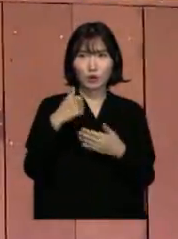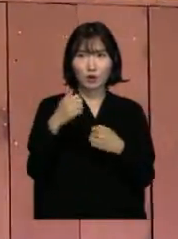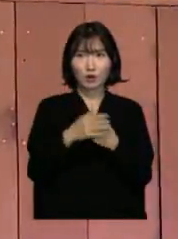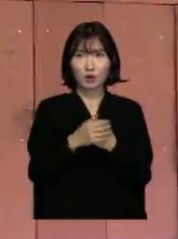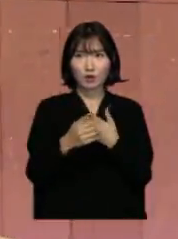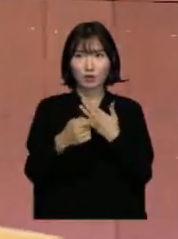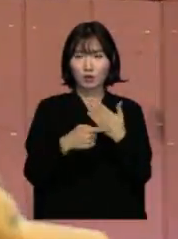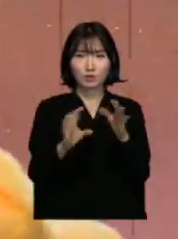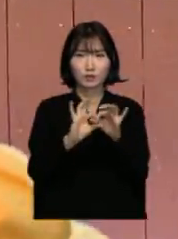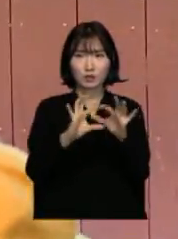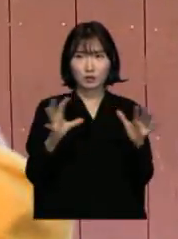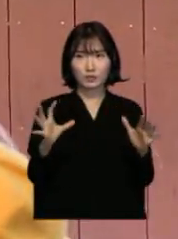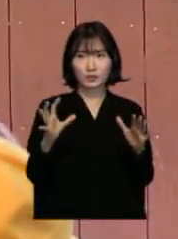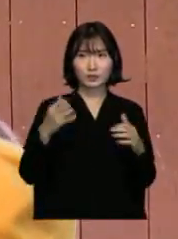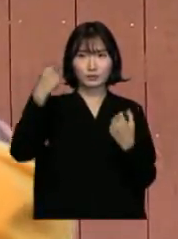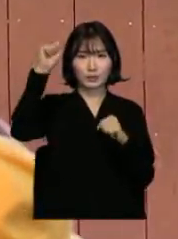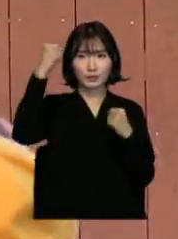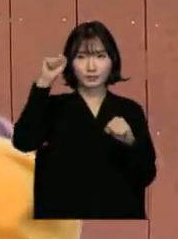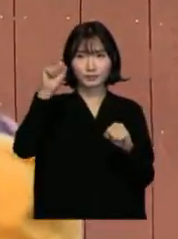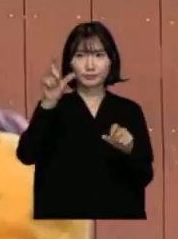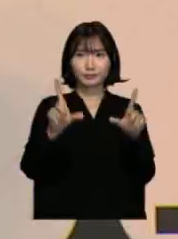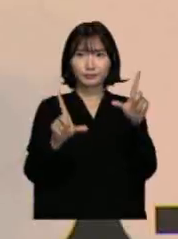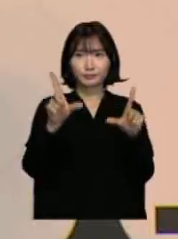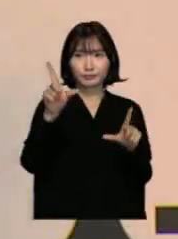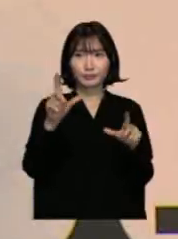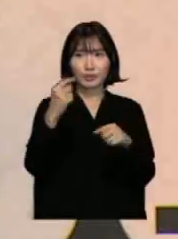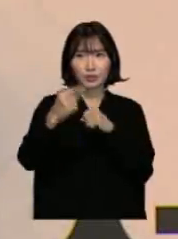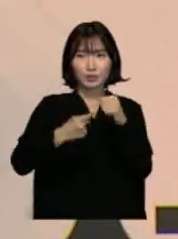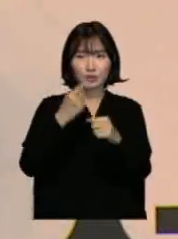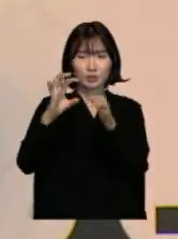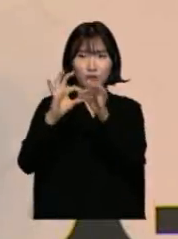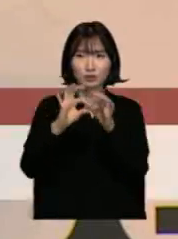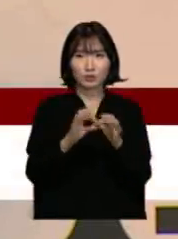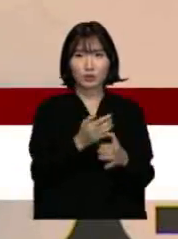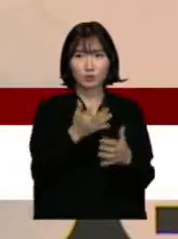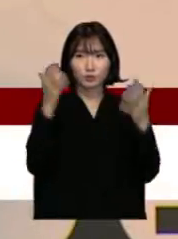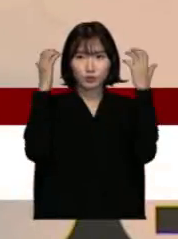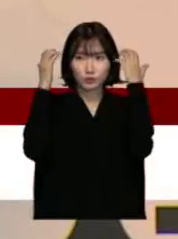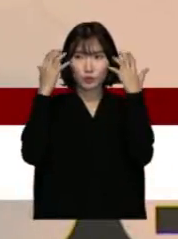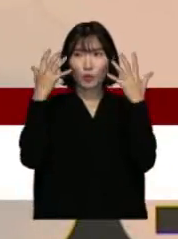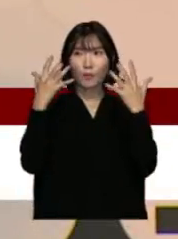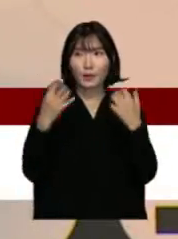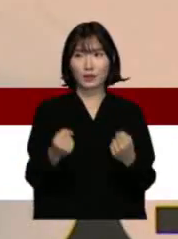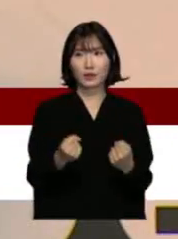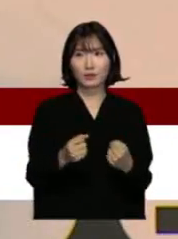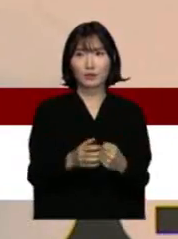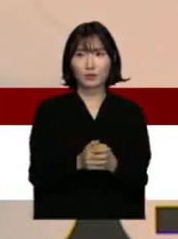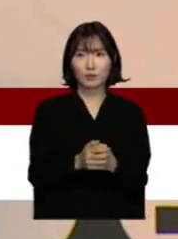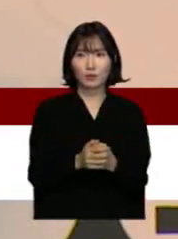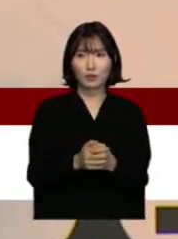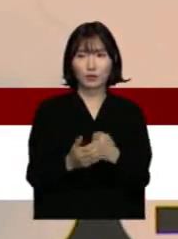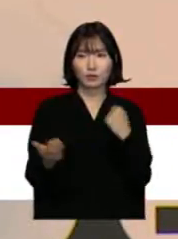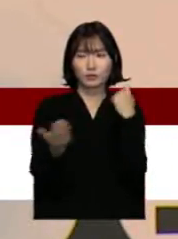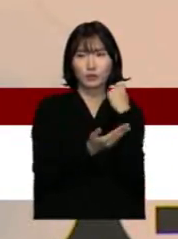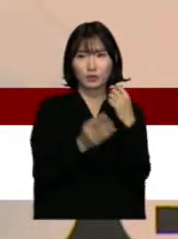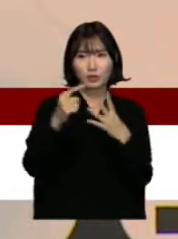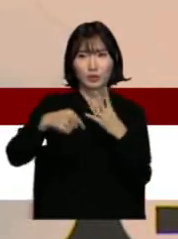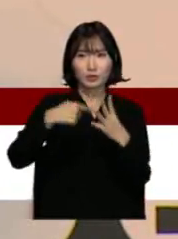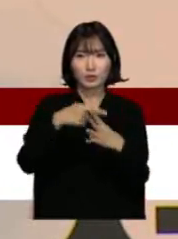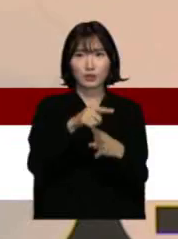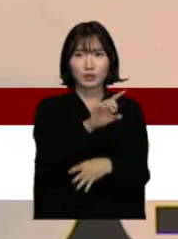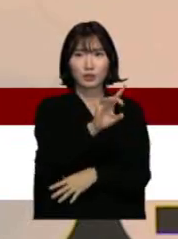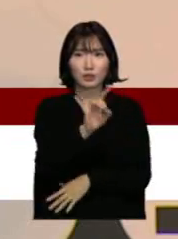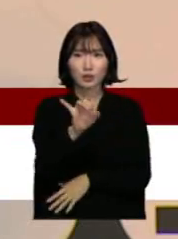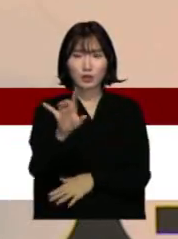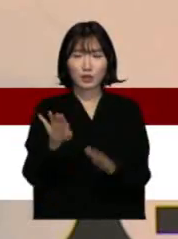몸을 흔들어 봅니다. 1년 내내 여러분들 고생 많으셨고 수학의 계절에 각자가